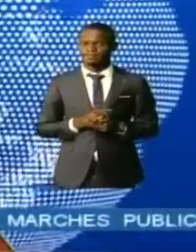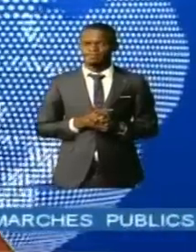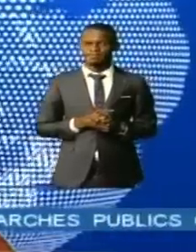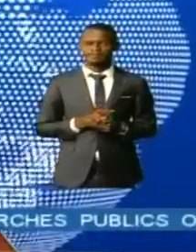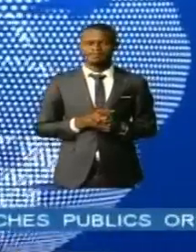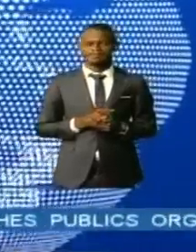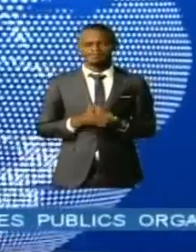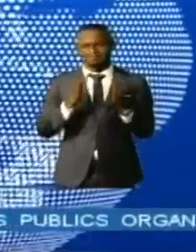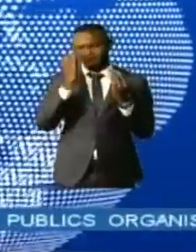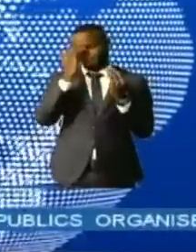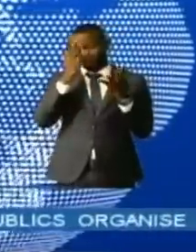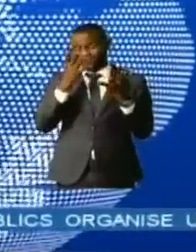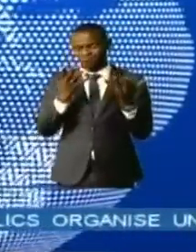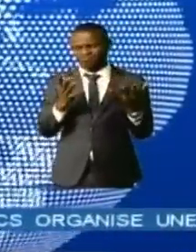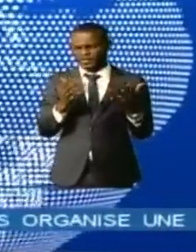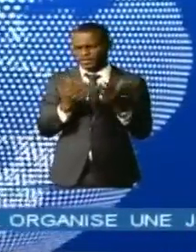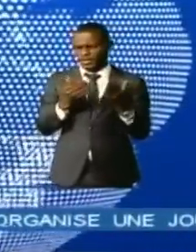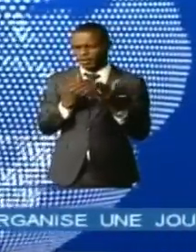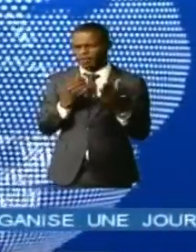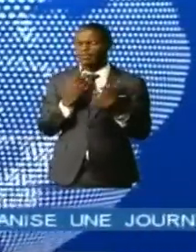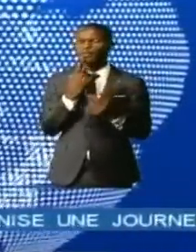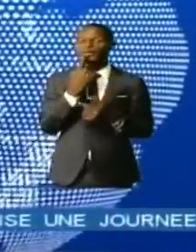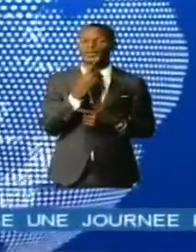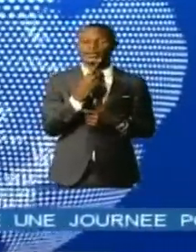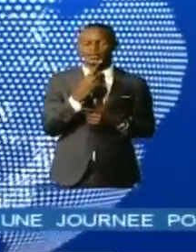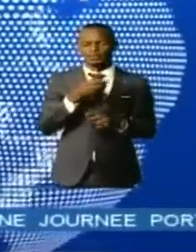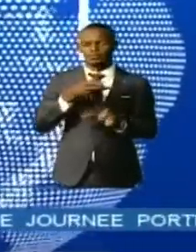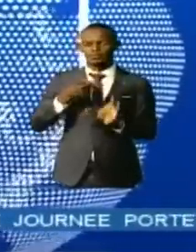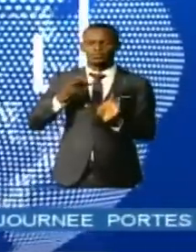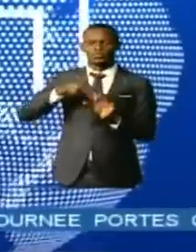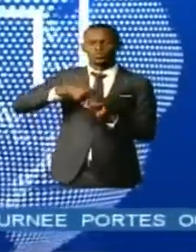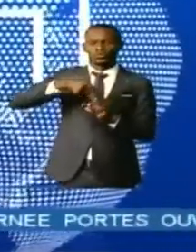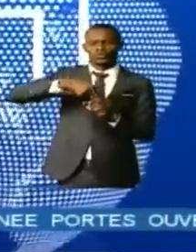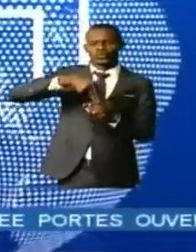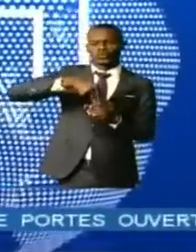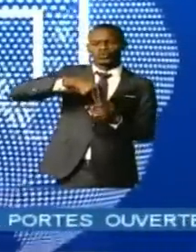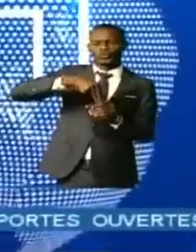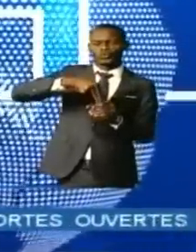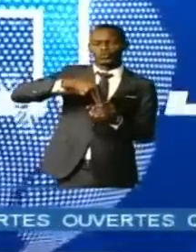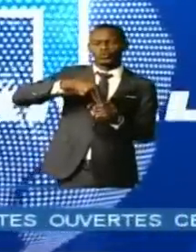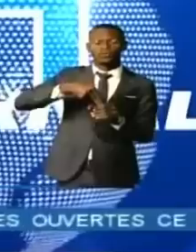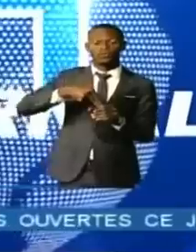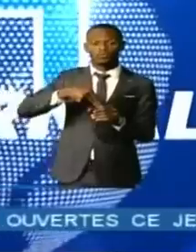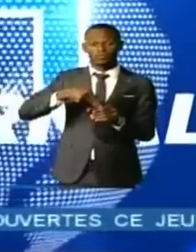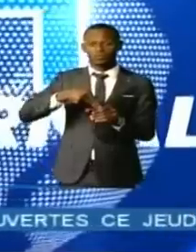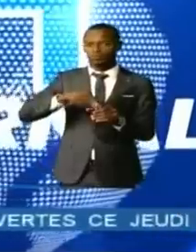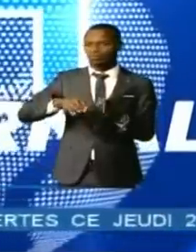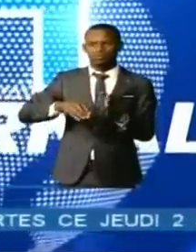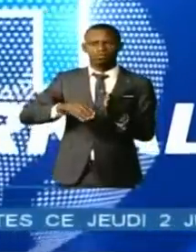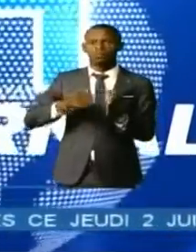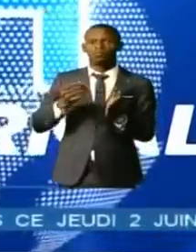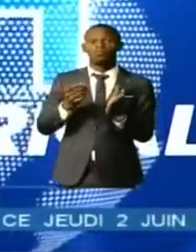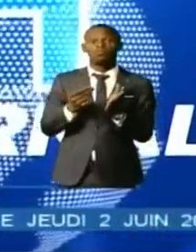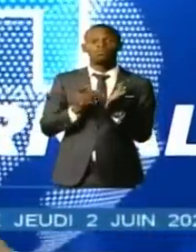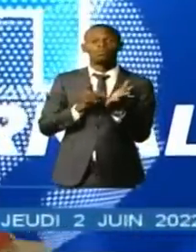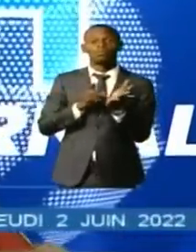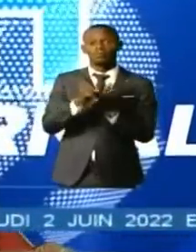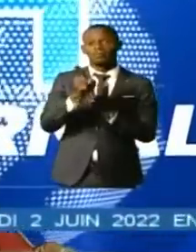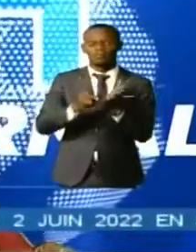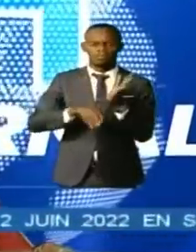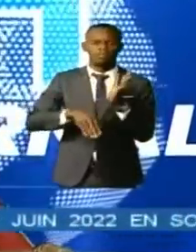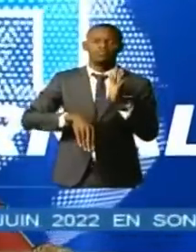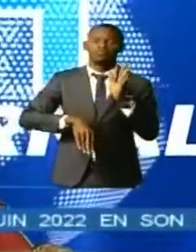Comme annoncé la semaine passée, le prix du carburant à la pompe a augmenté dans différentes stations d'essence dans la ville de Bounia, en province de